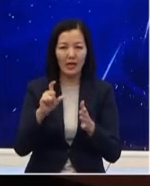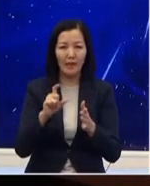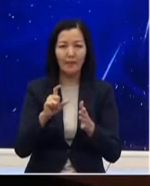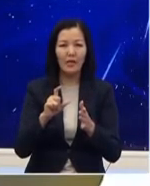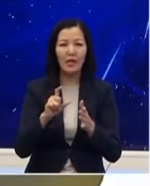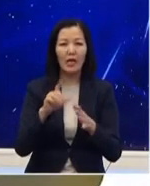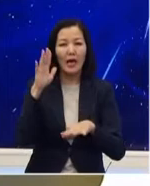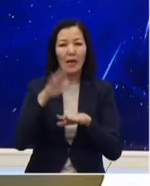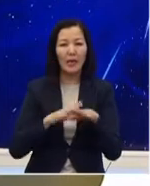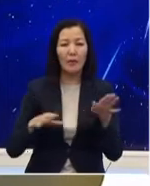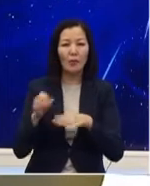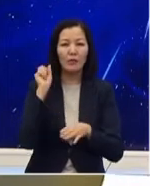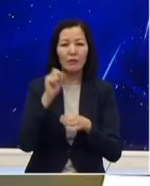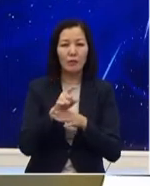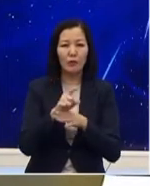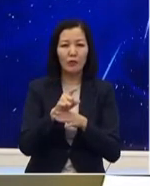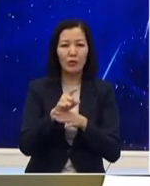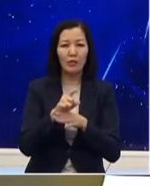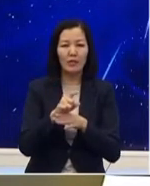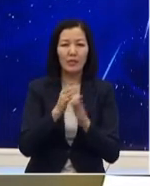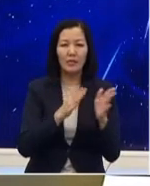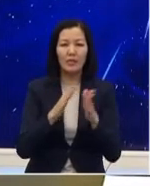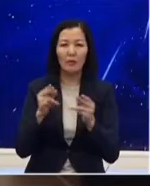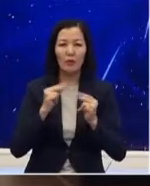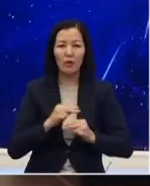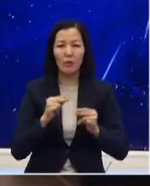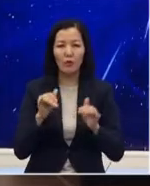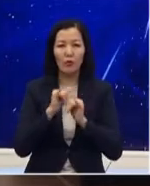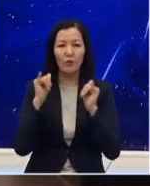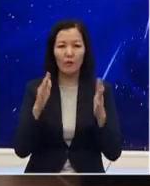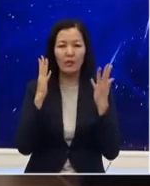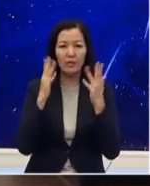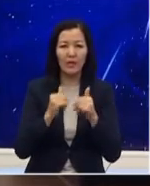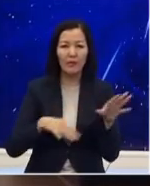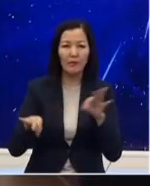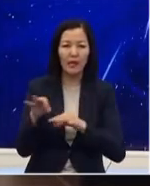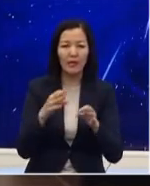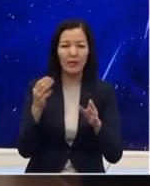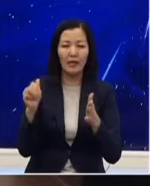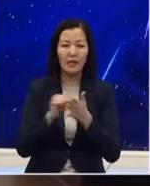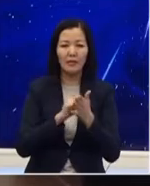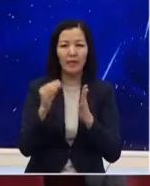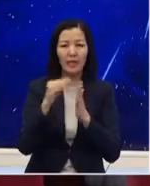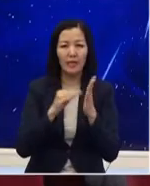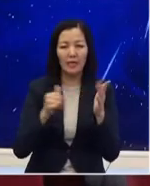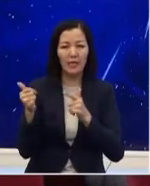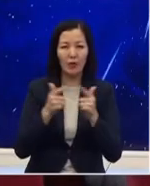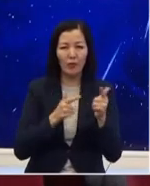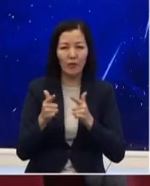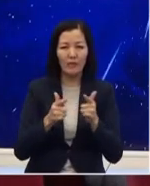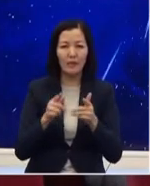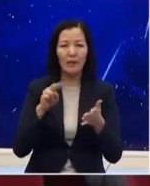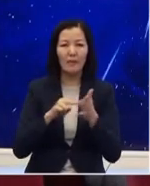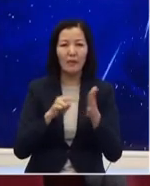ЖКХ. Кроме того, аким области поручил усовершенствовать системную работу, увеличить количество проектно-сметной документации